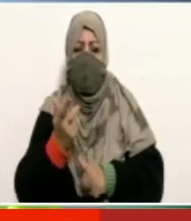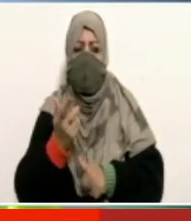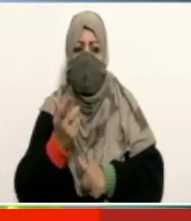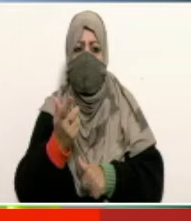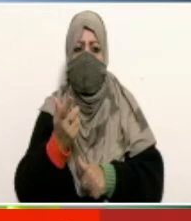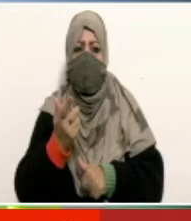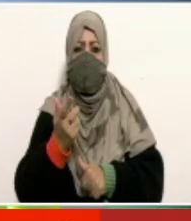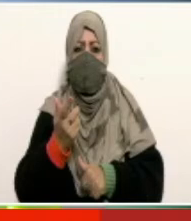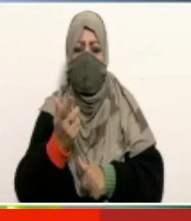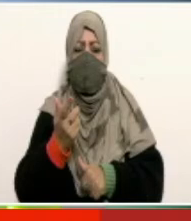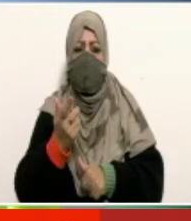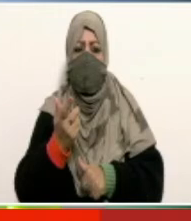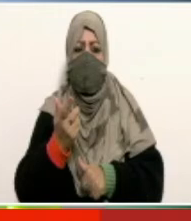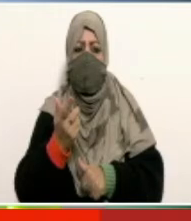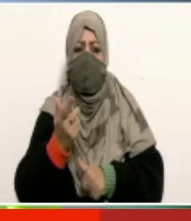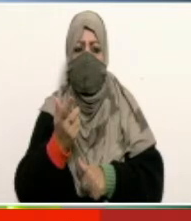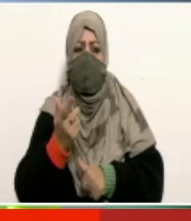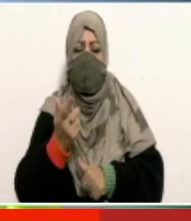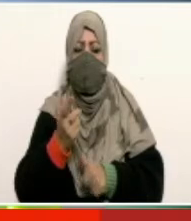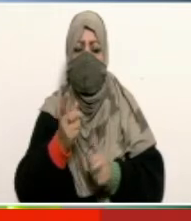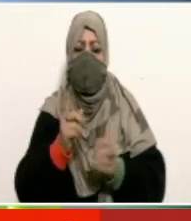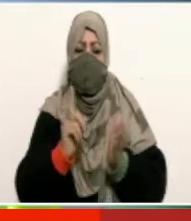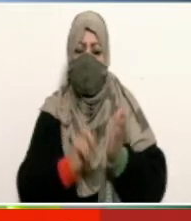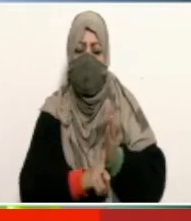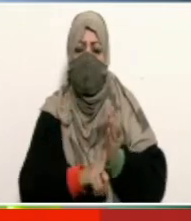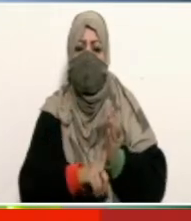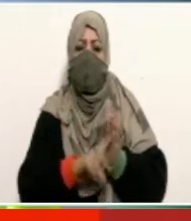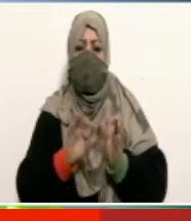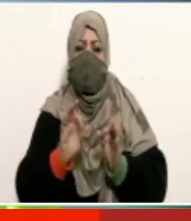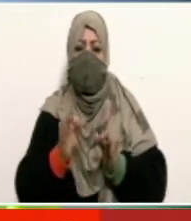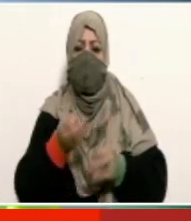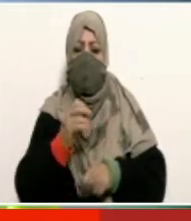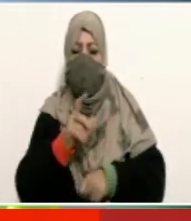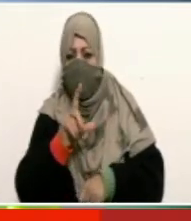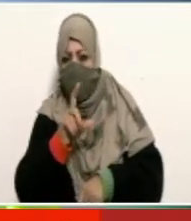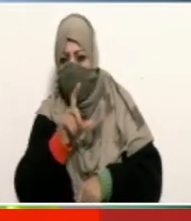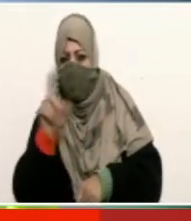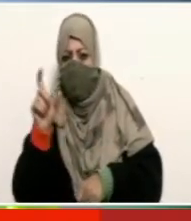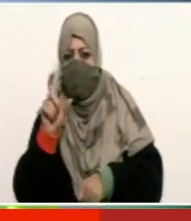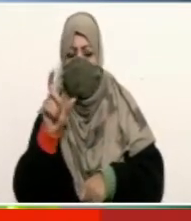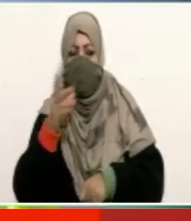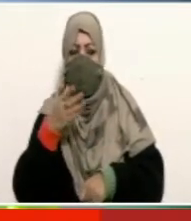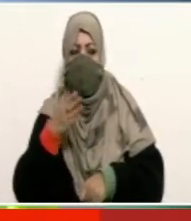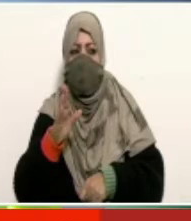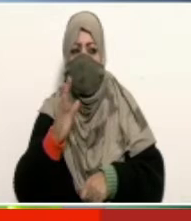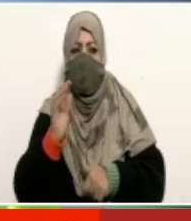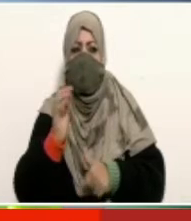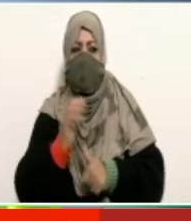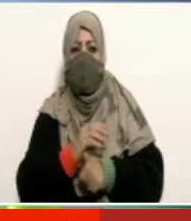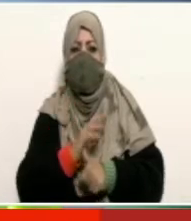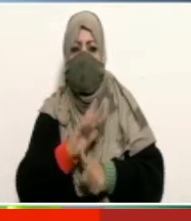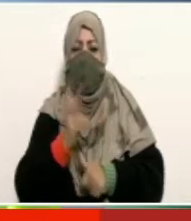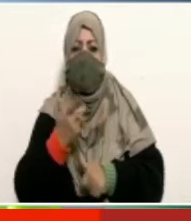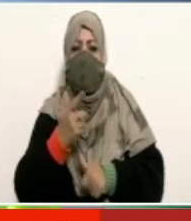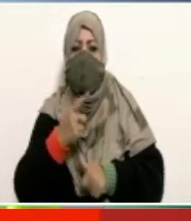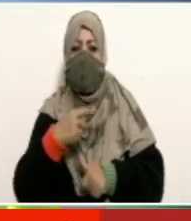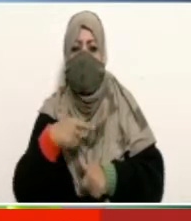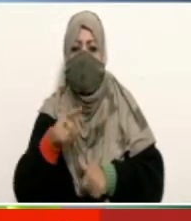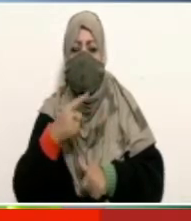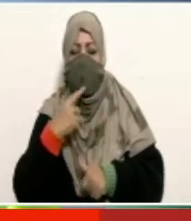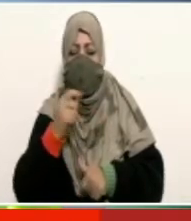هل يجوز هي الدين أو ما يجوز؟ شك يعني تقعد معلقة ولا كيف؟ نعم وضح سؤالك إن شاء الله. السؤال